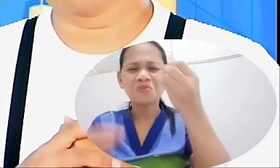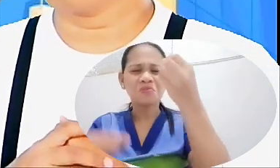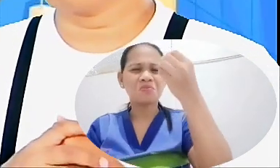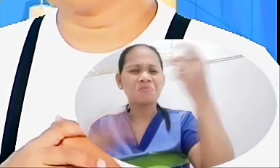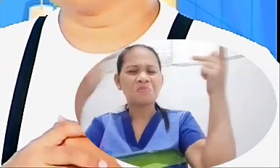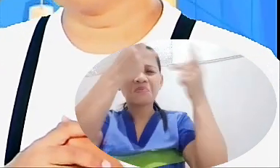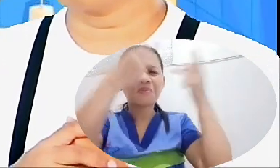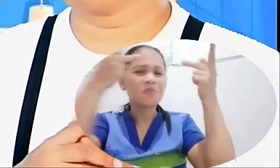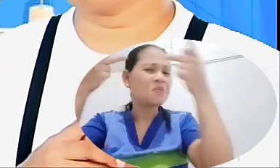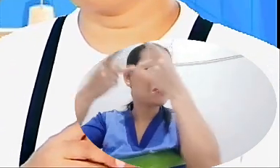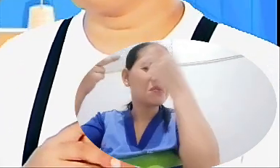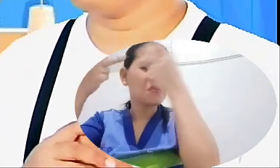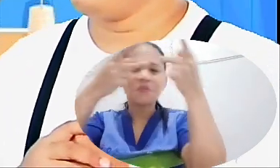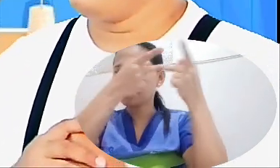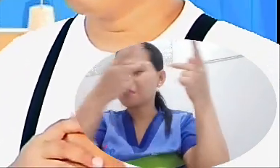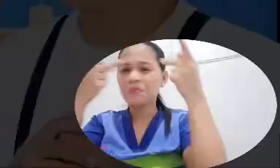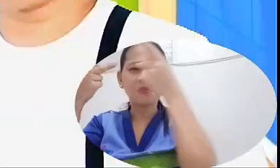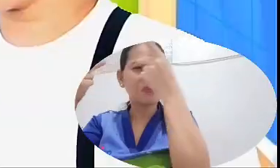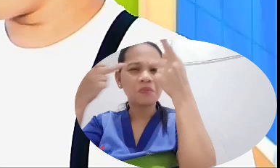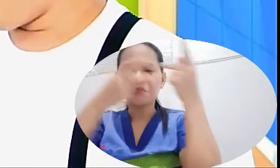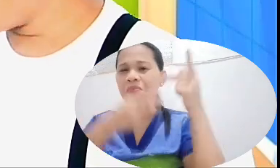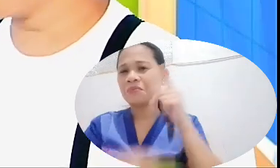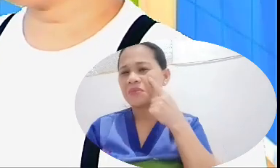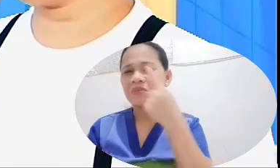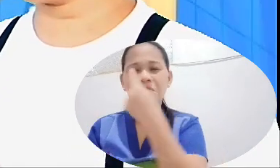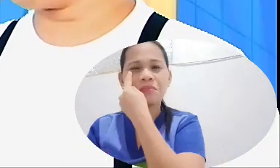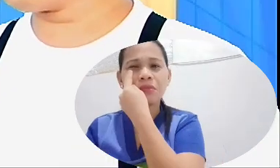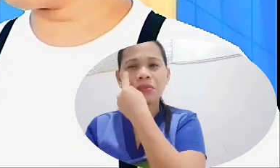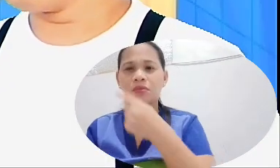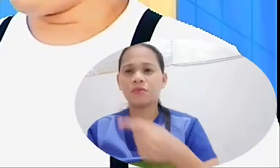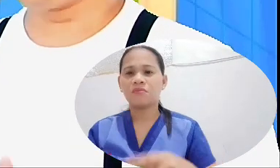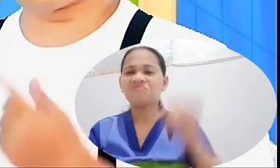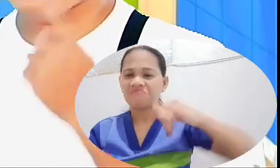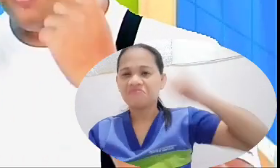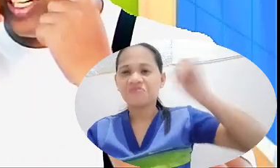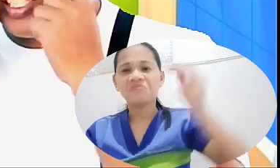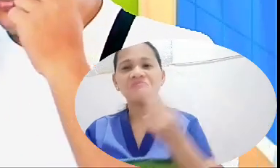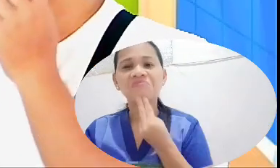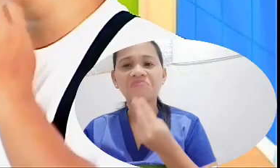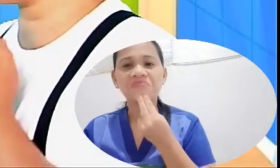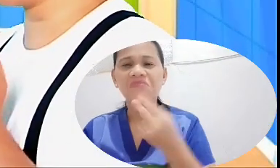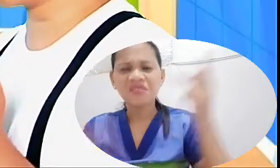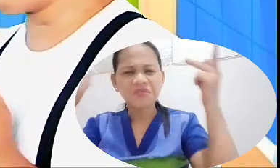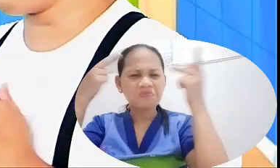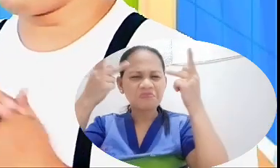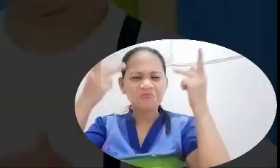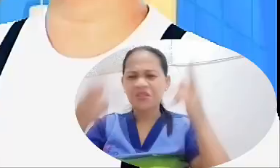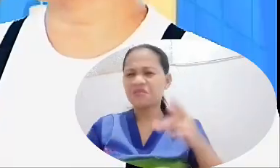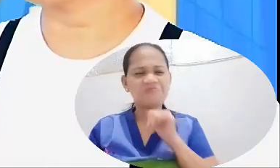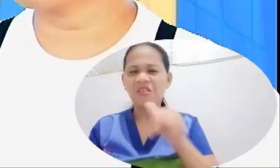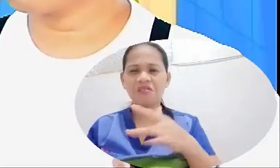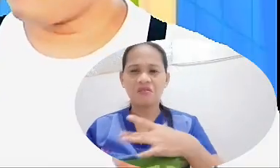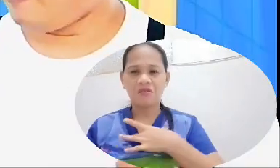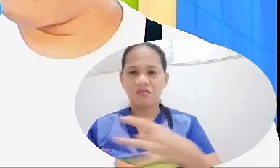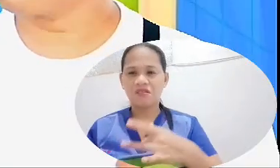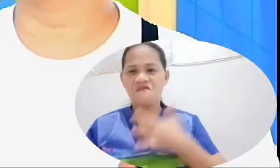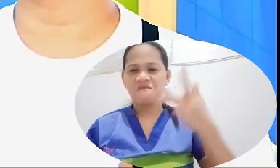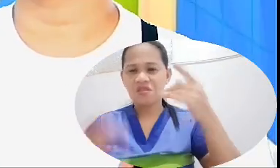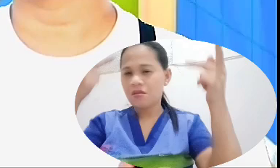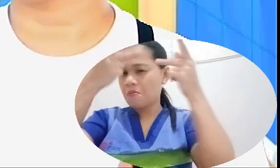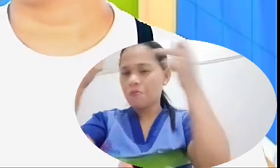mata. Ang sakit nun! Oo nga, Ate Netnet. Ayokong sumakit ang aking mga mata.